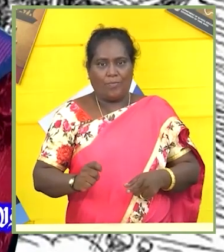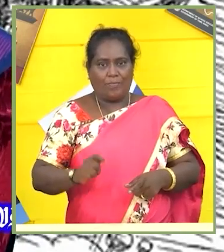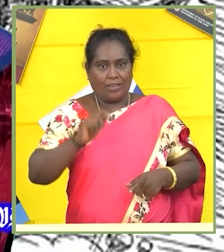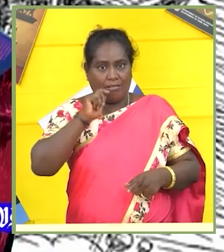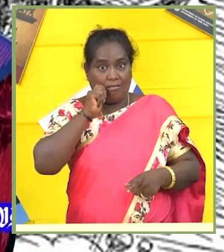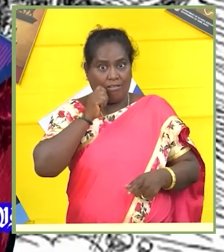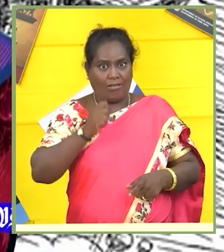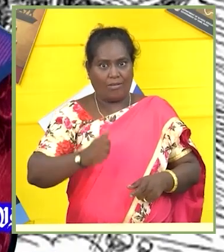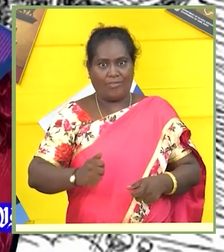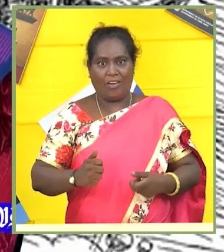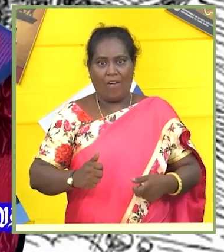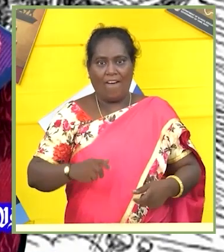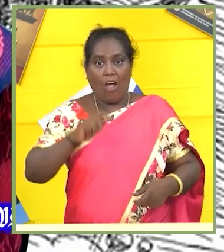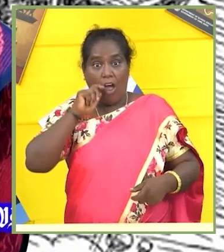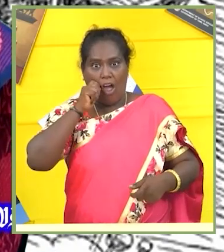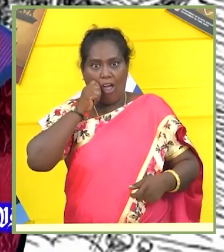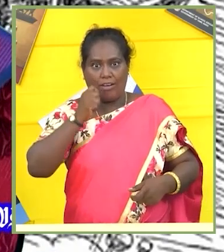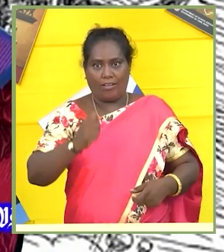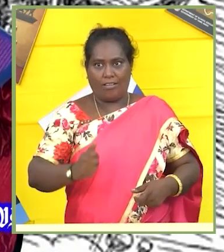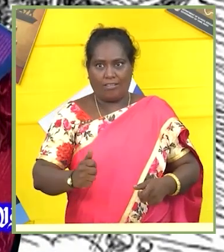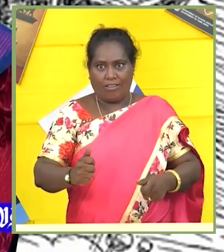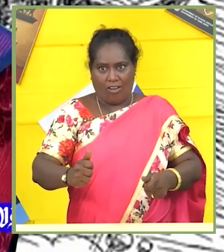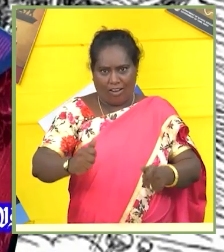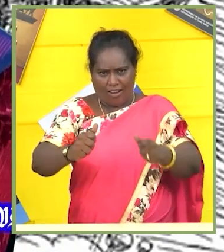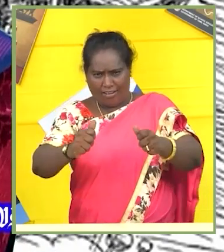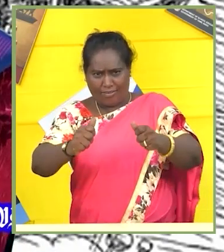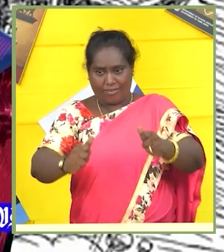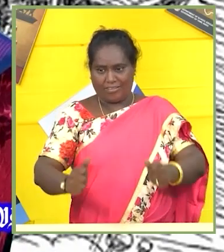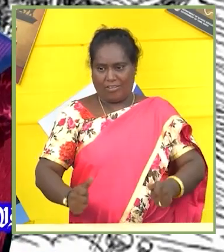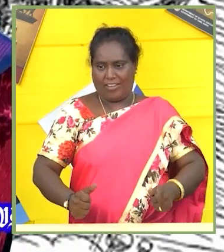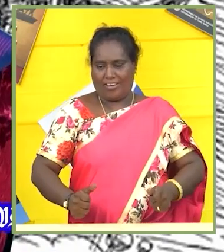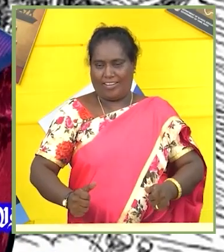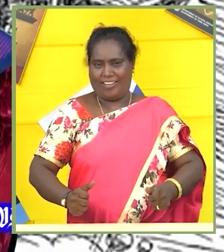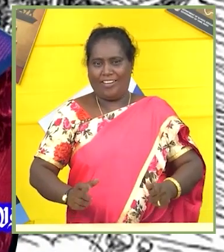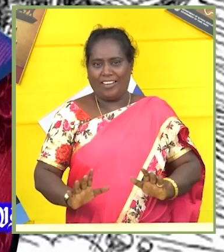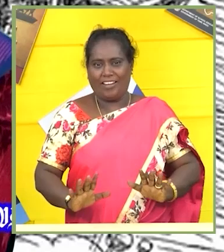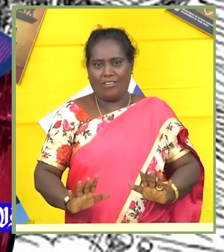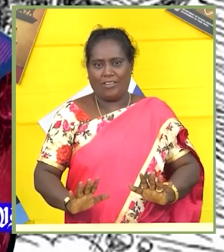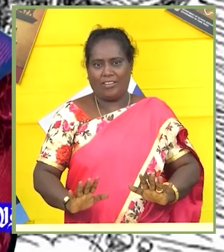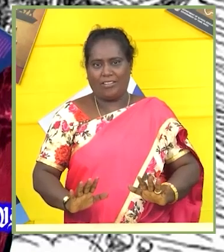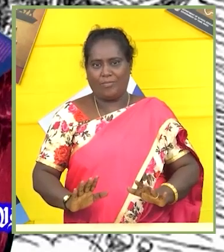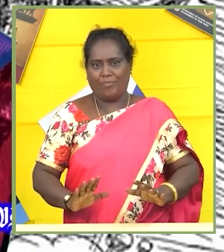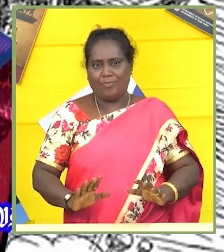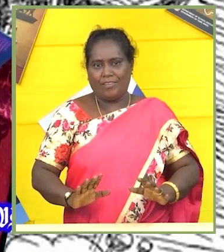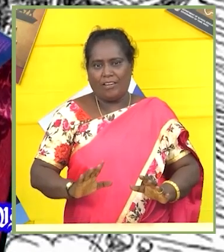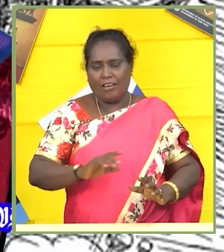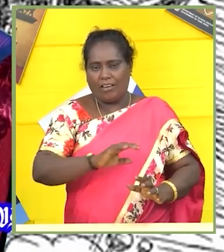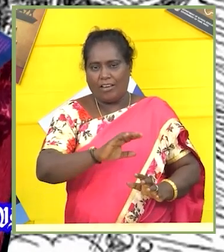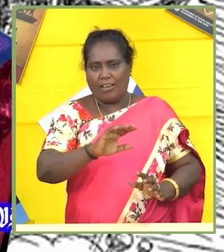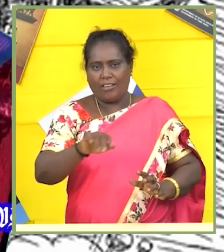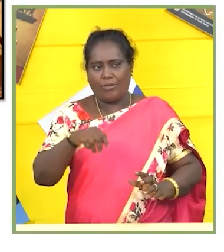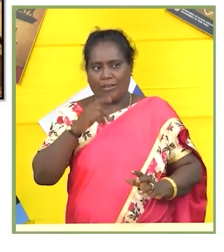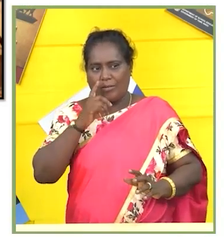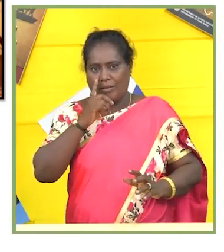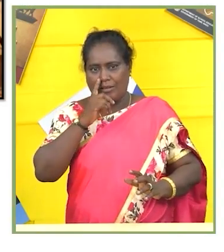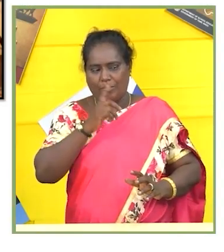நிறுத்தப்பட்டு இருக்கு. அவற்றை அடக்க ஆயர்குல வீரர்கள் தயார் நிலையில் நிற்கிறாங்க. அப்போது அந்த காளையினோட செயல் எப்படி இருக்குன்னா,